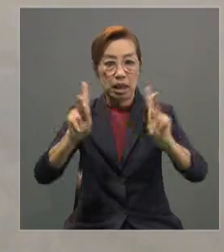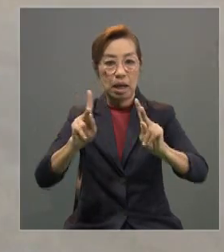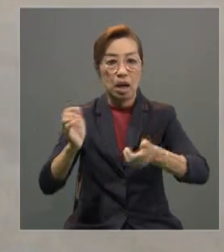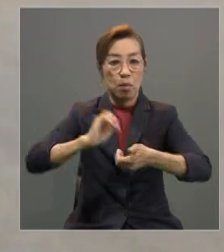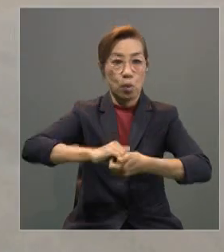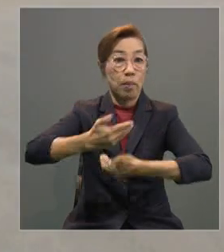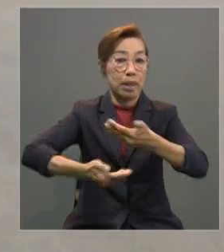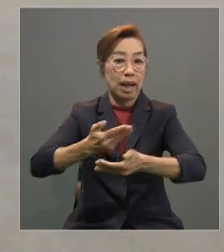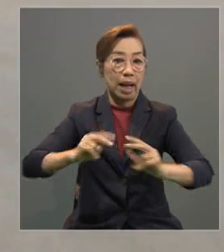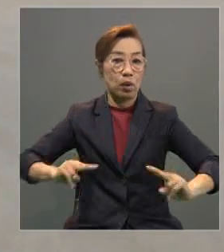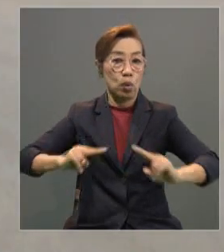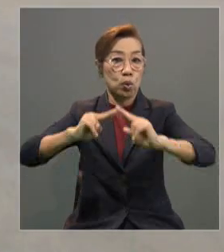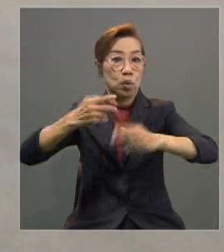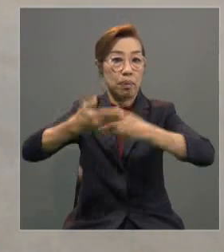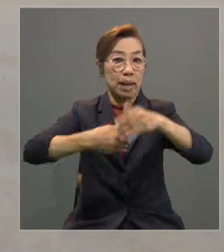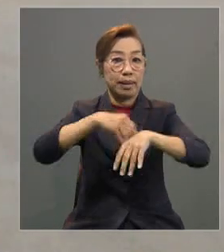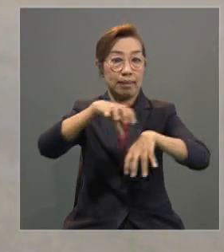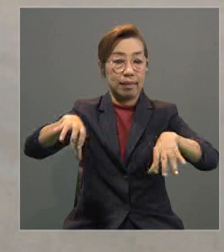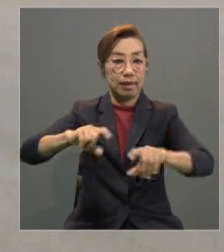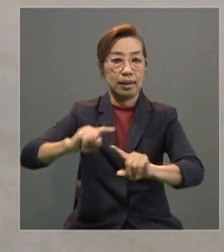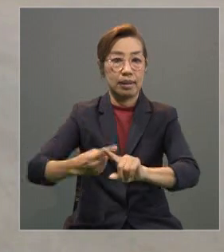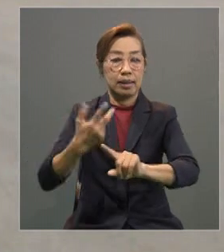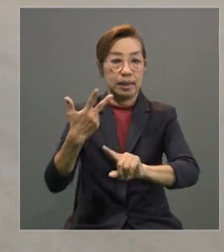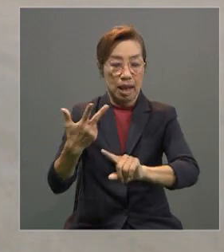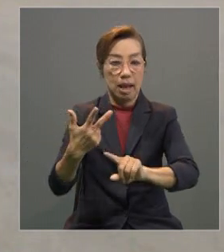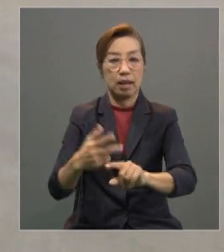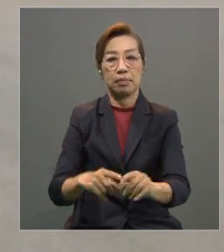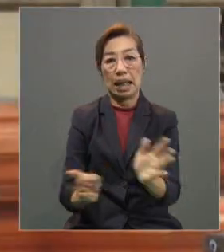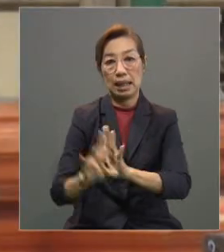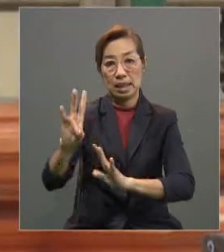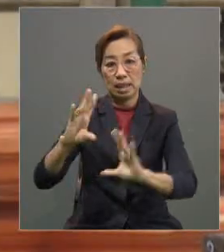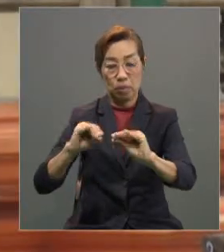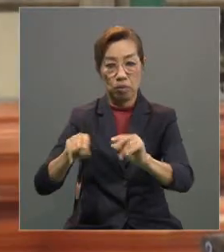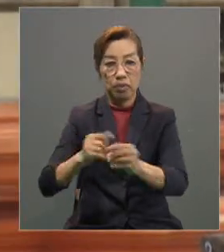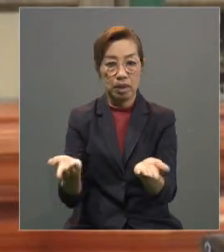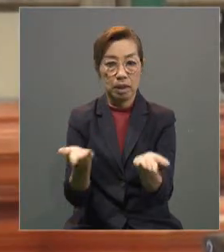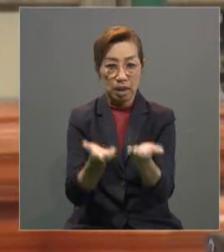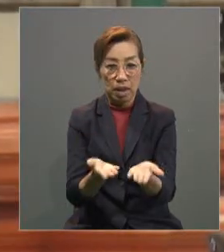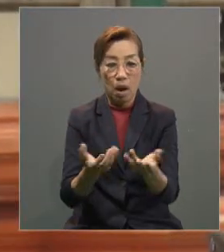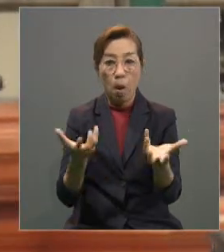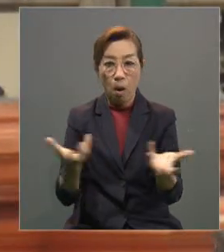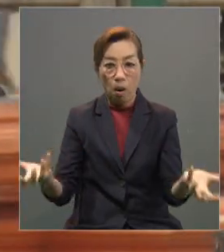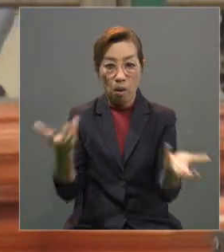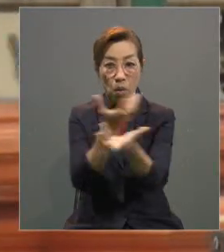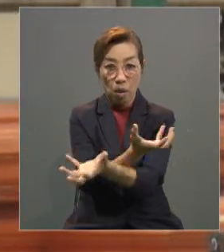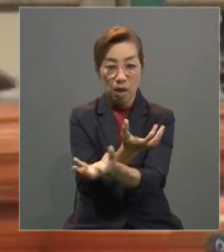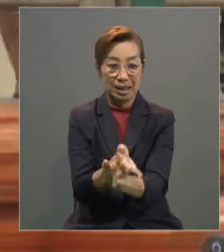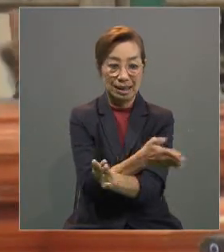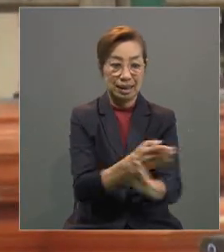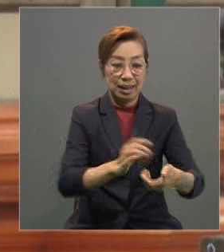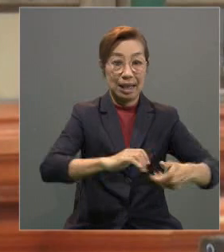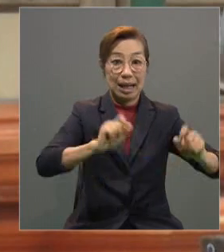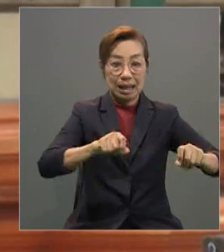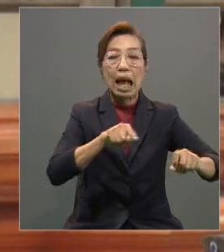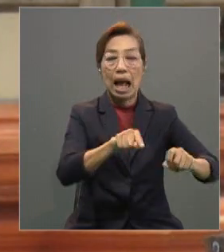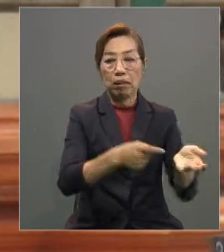รัฐมนตรีพาณิชย์ครั้งที่ 7ในต้นเดือนมีนาคมและนำ MOUว่าด้วยการผ่านแดนสินค้าที่ได้ลงนำไปใช้ในทัน